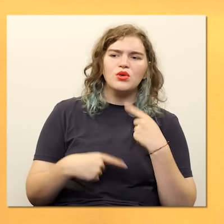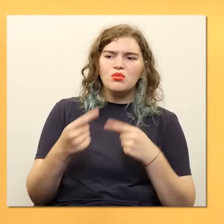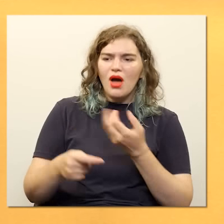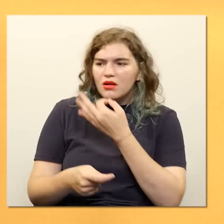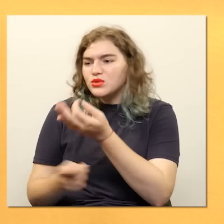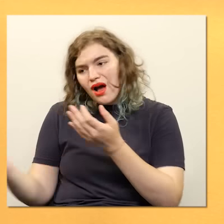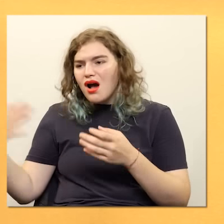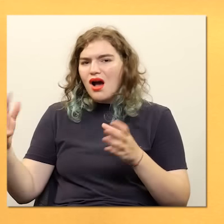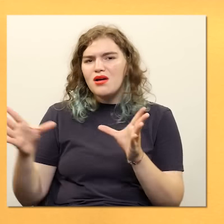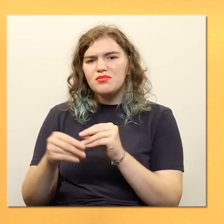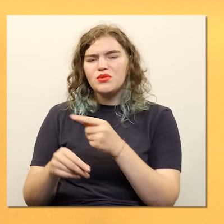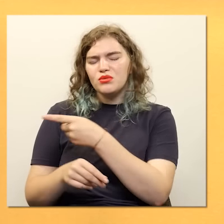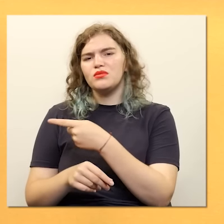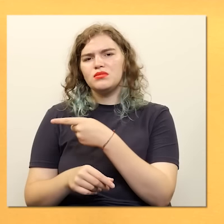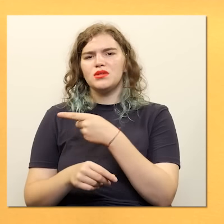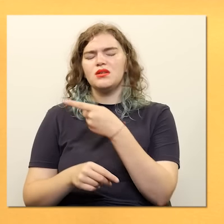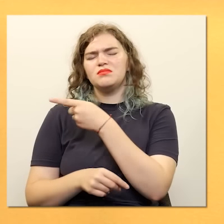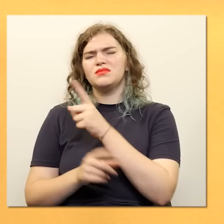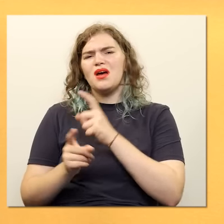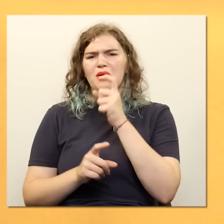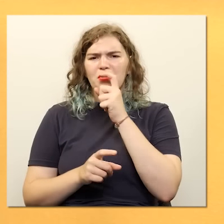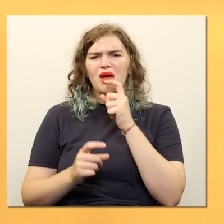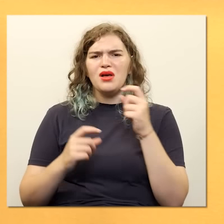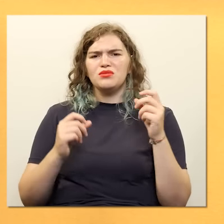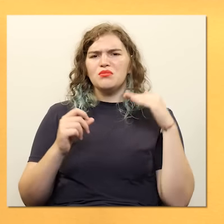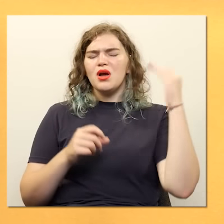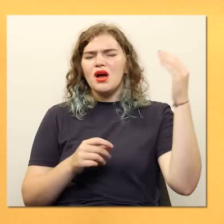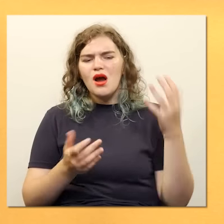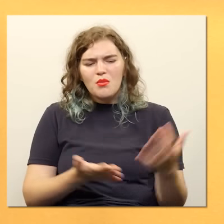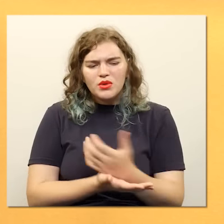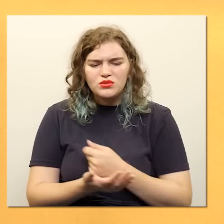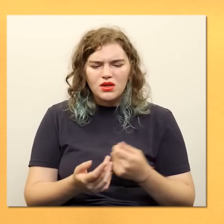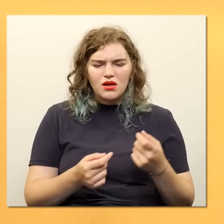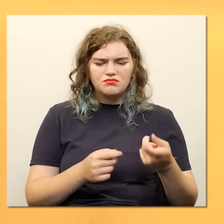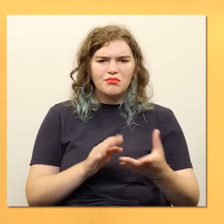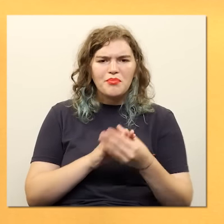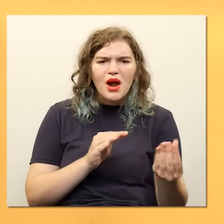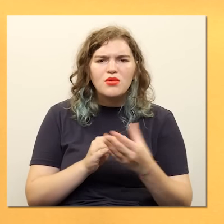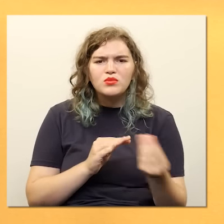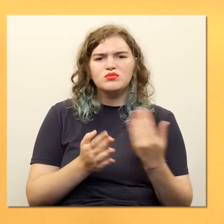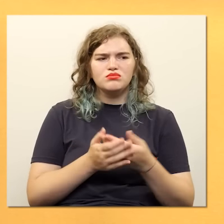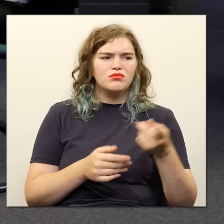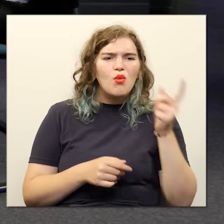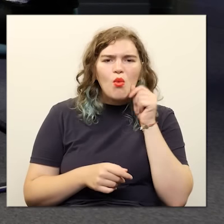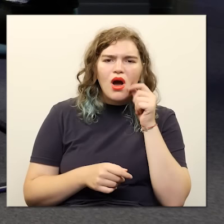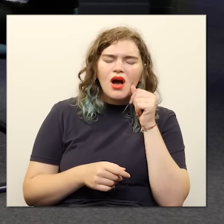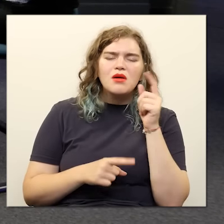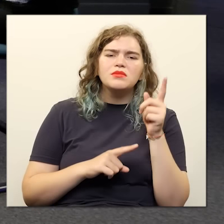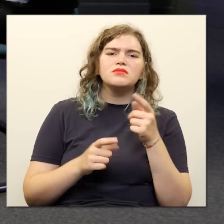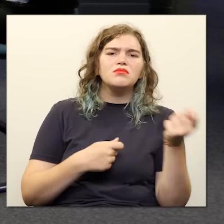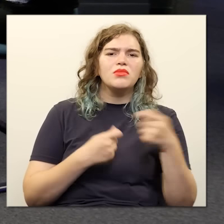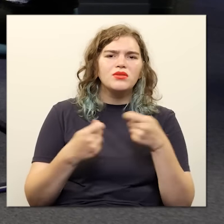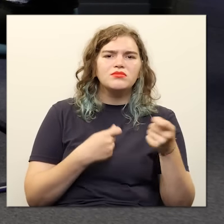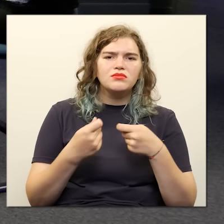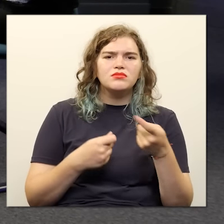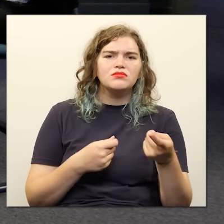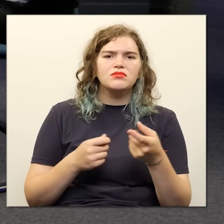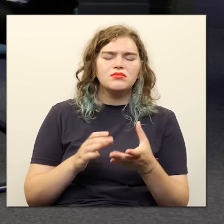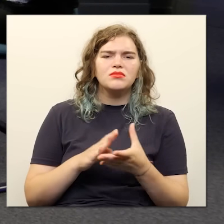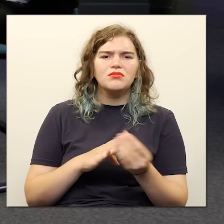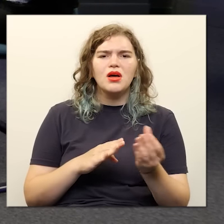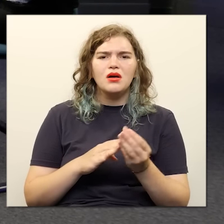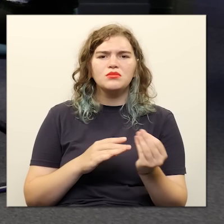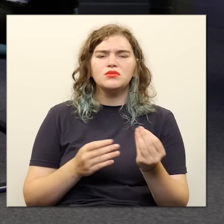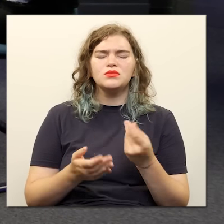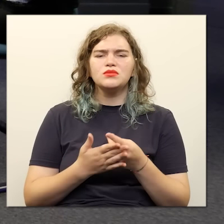și am adunat încălțăminte și am fost, atunci era un magazin cu încălțăminte